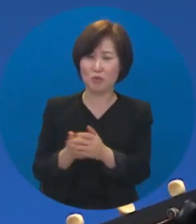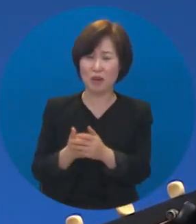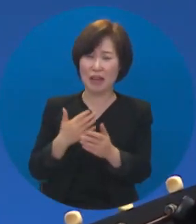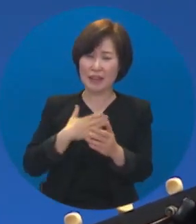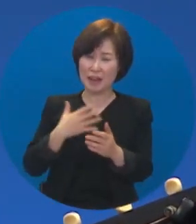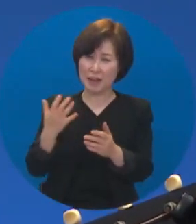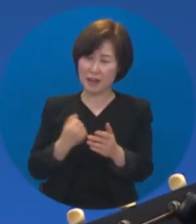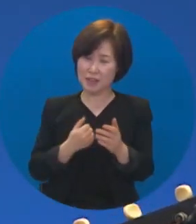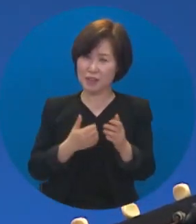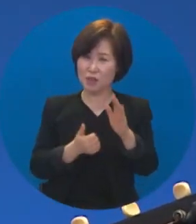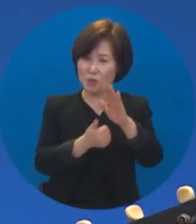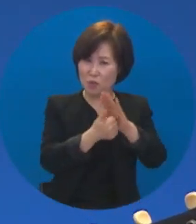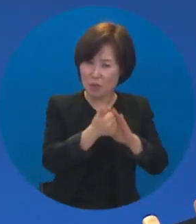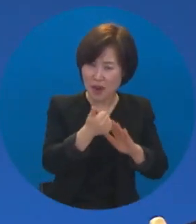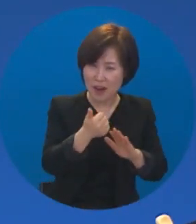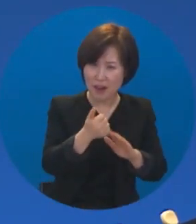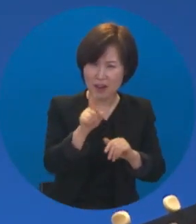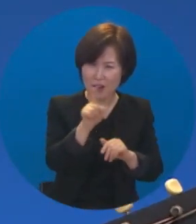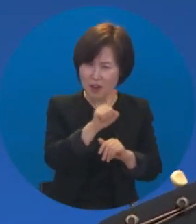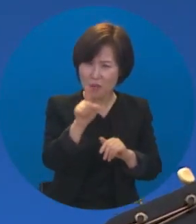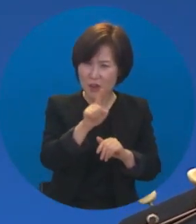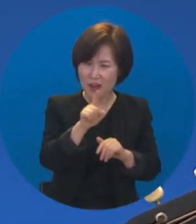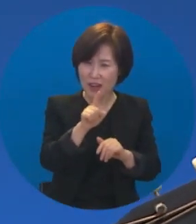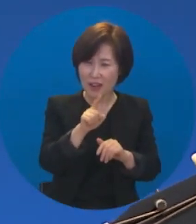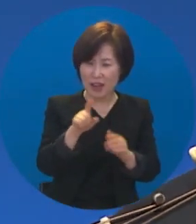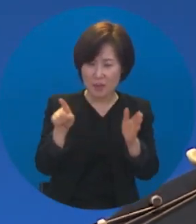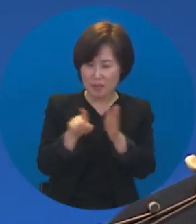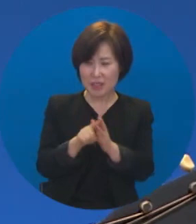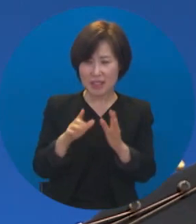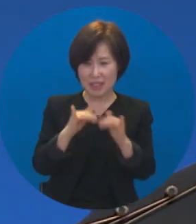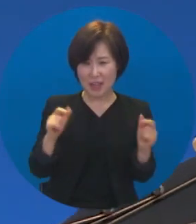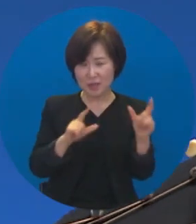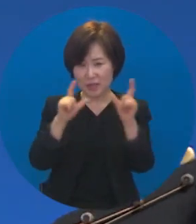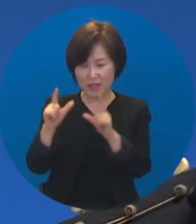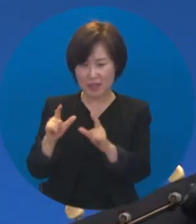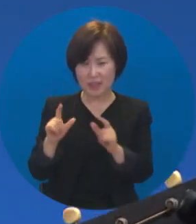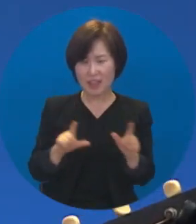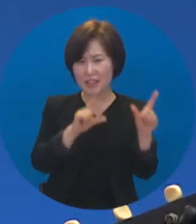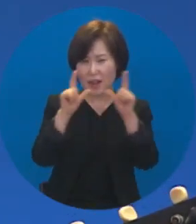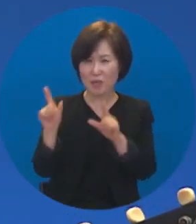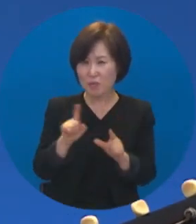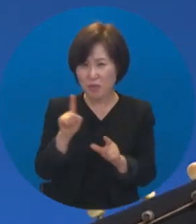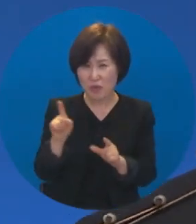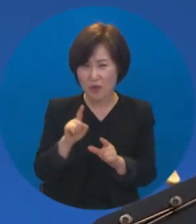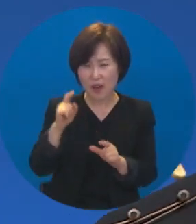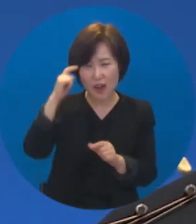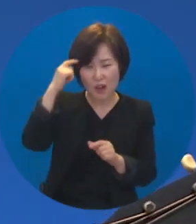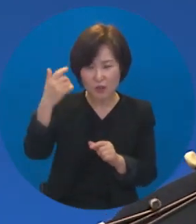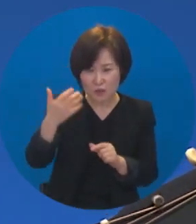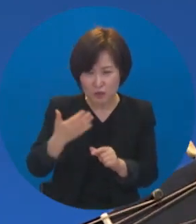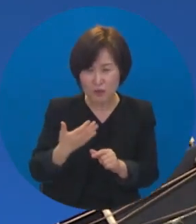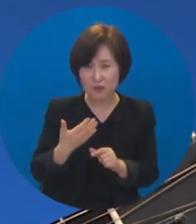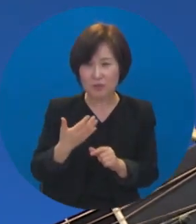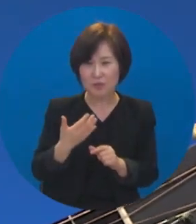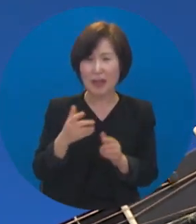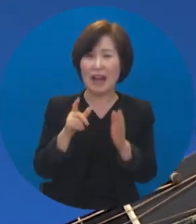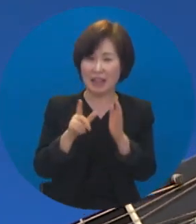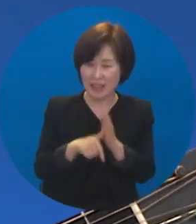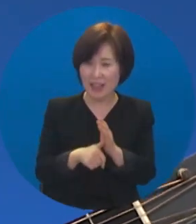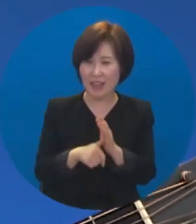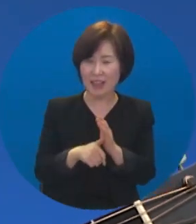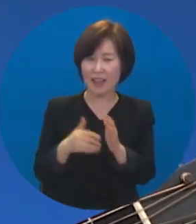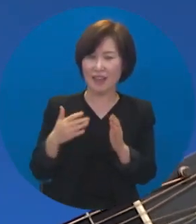소망의 이유를 궁금하게 만드는 것, 그런 삶이 하나님께 영광 돌리는 삶인 줄 믿습니다. 하나님, 우리가